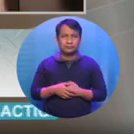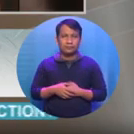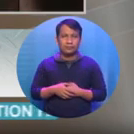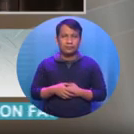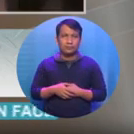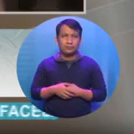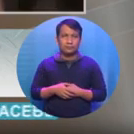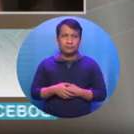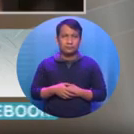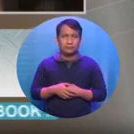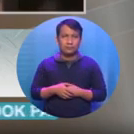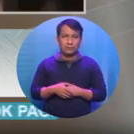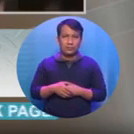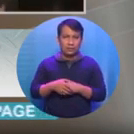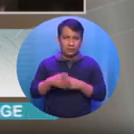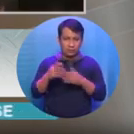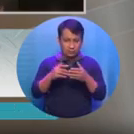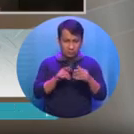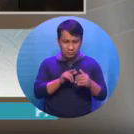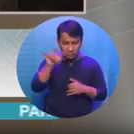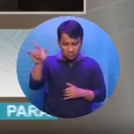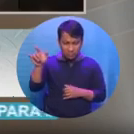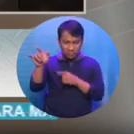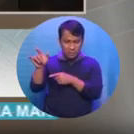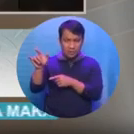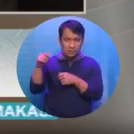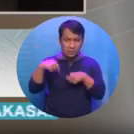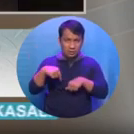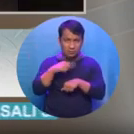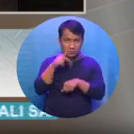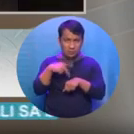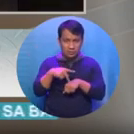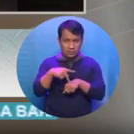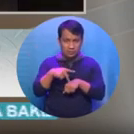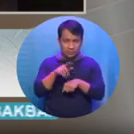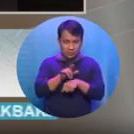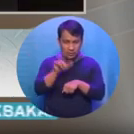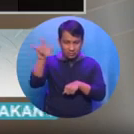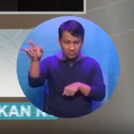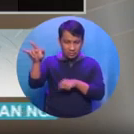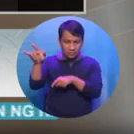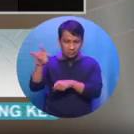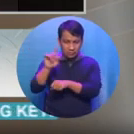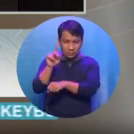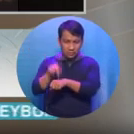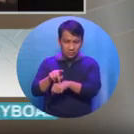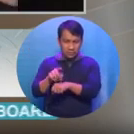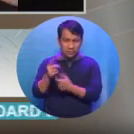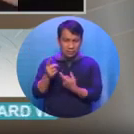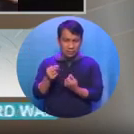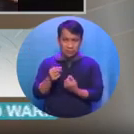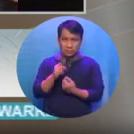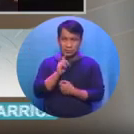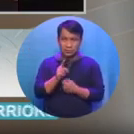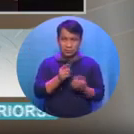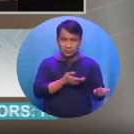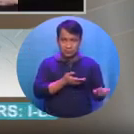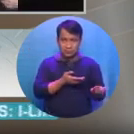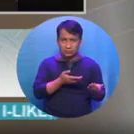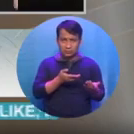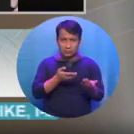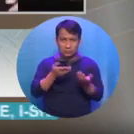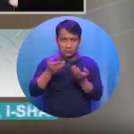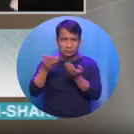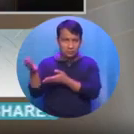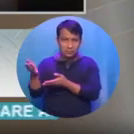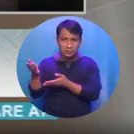Yung pong pag-alis ni Mrs. dito sa Pilipinas, I'm sure hinatid ka pa siguro at